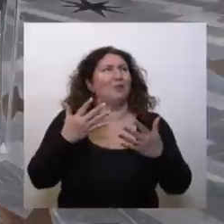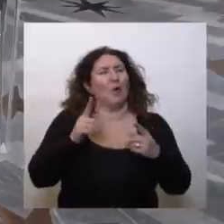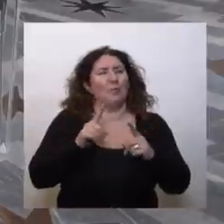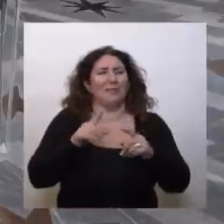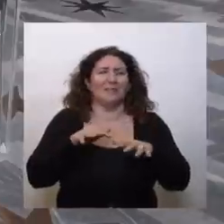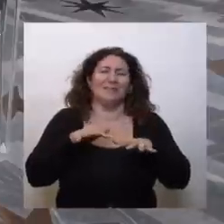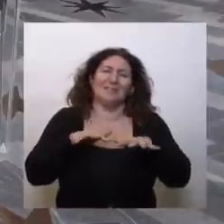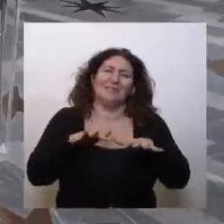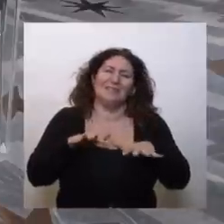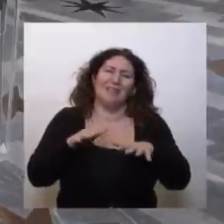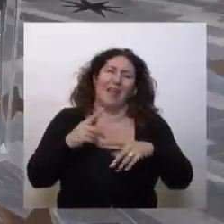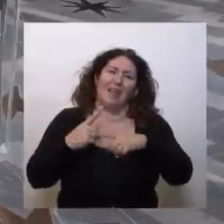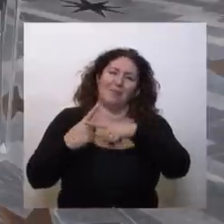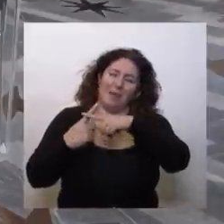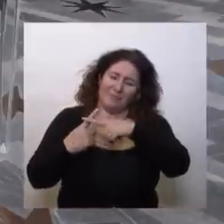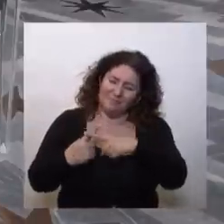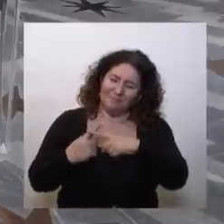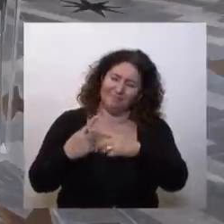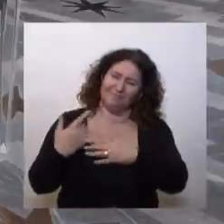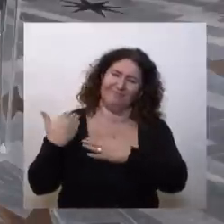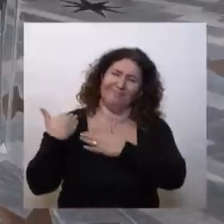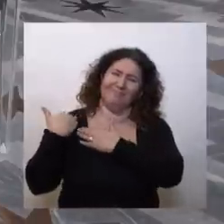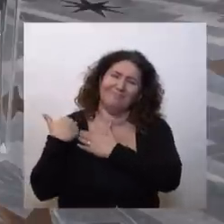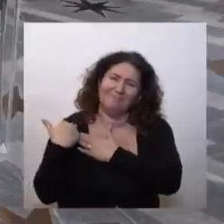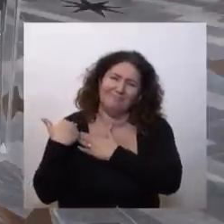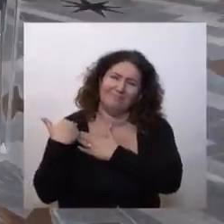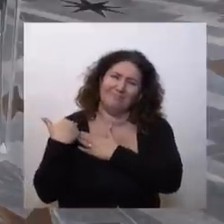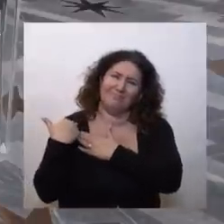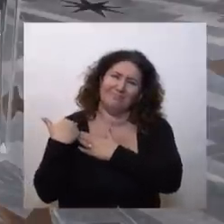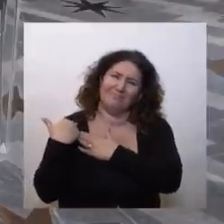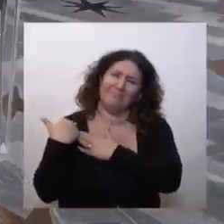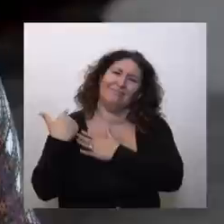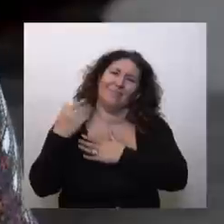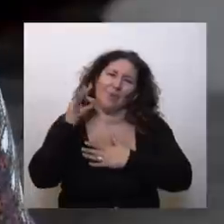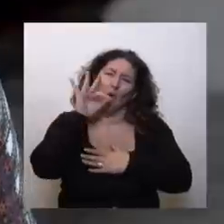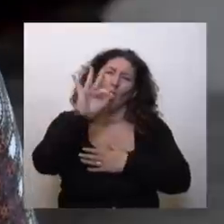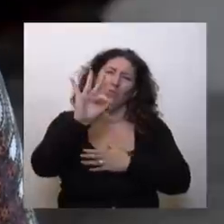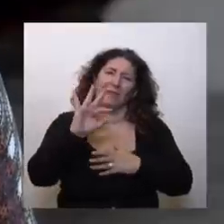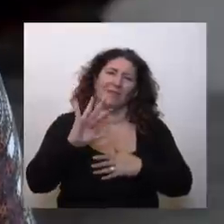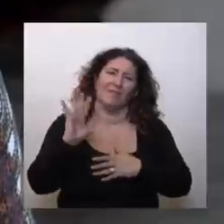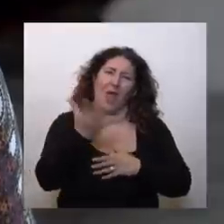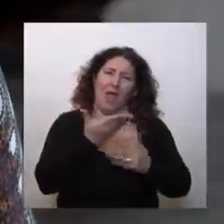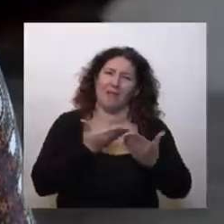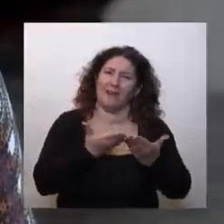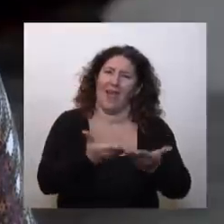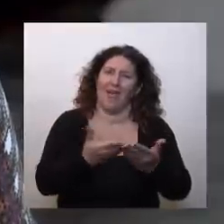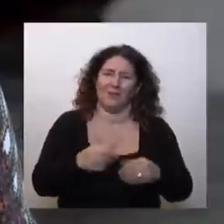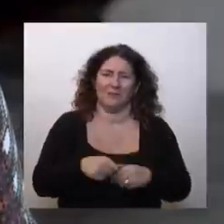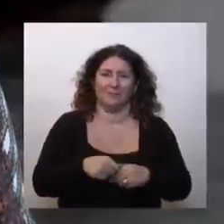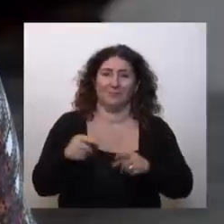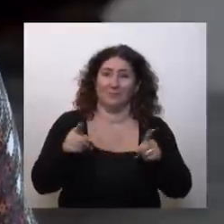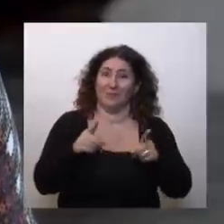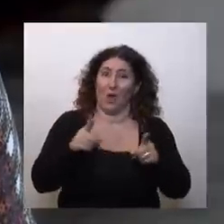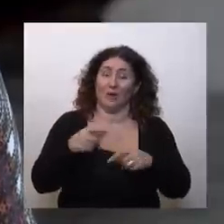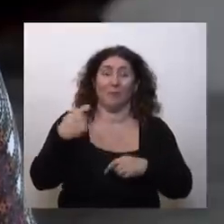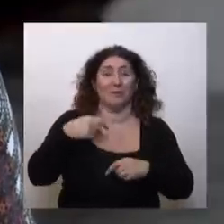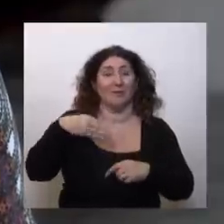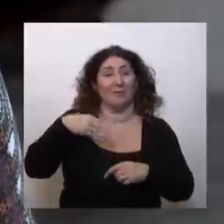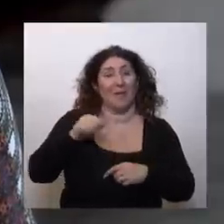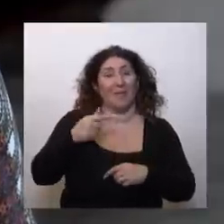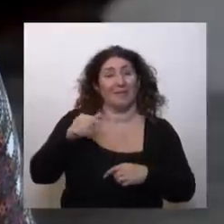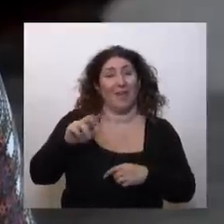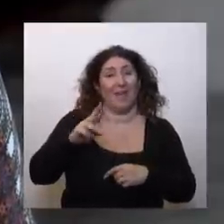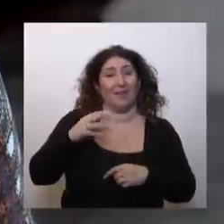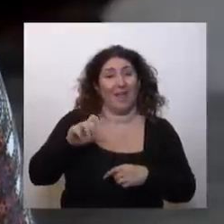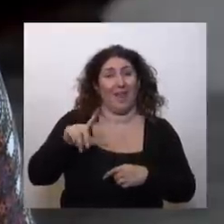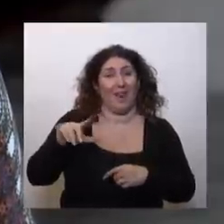prendere su di sé la croce degli altri per aiutare. In questi giorni il presidente Mattarella ci ha fatto conoscere gli alfieri